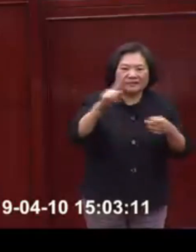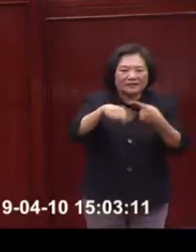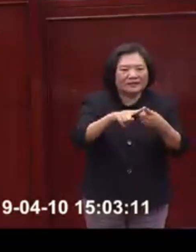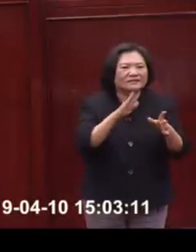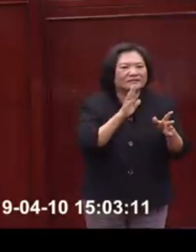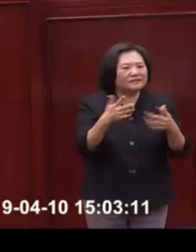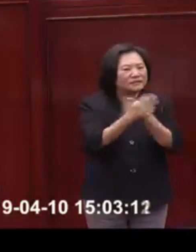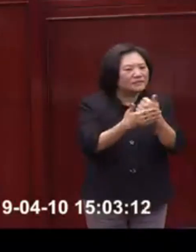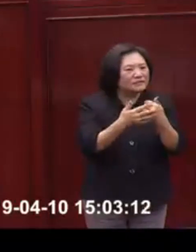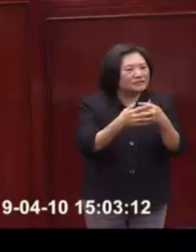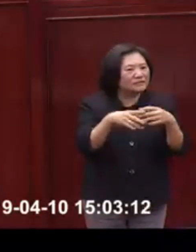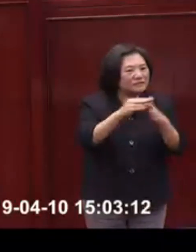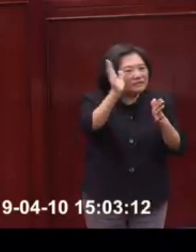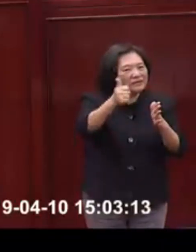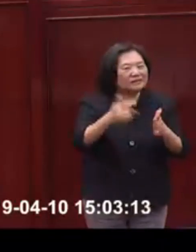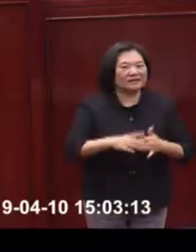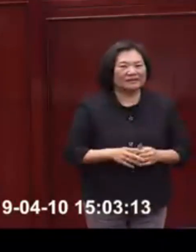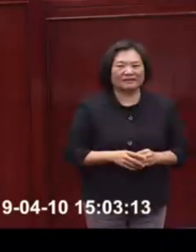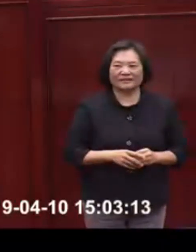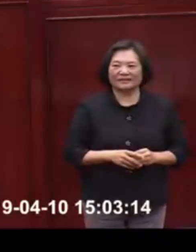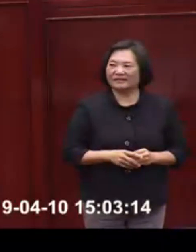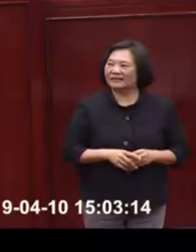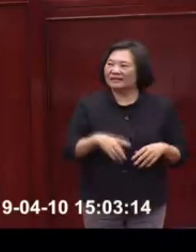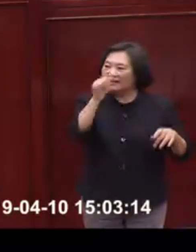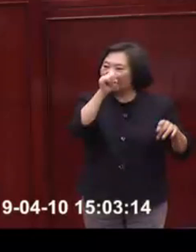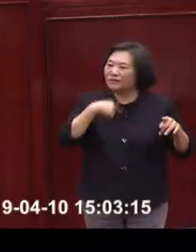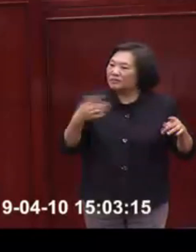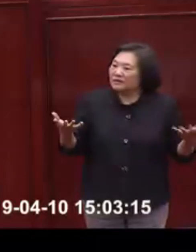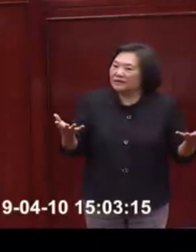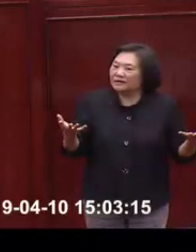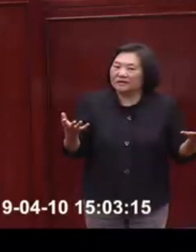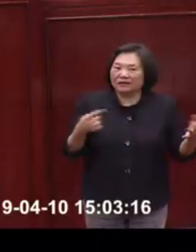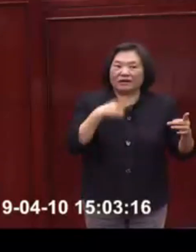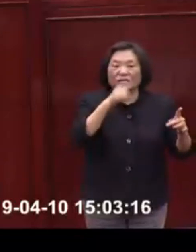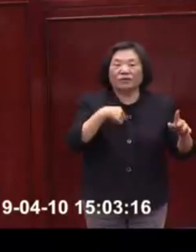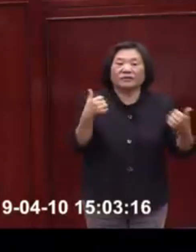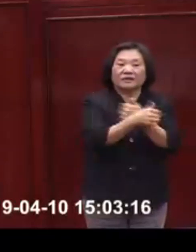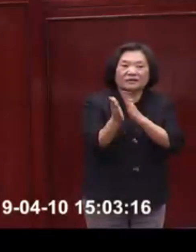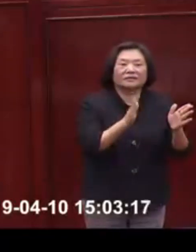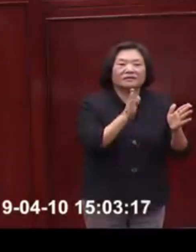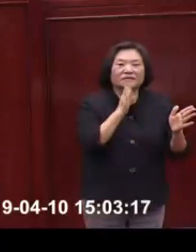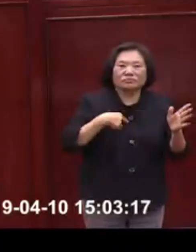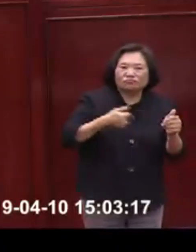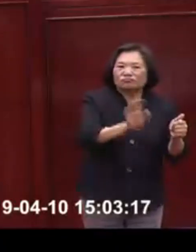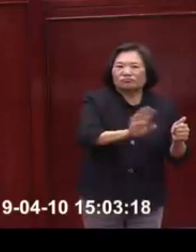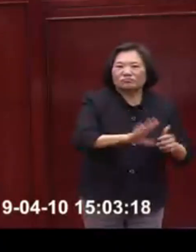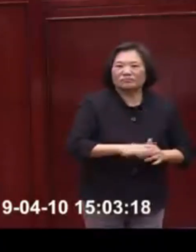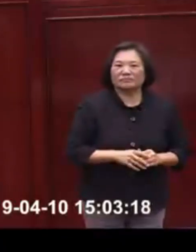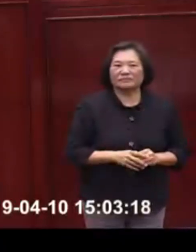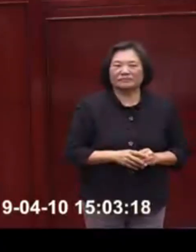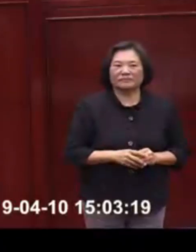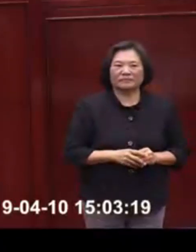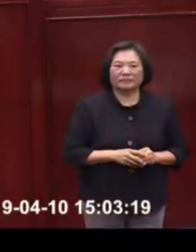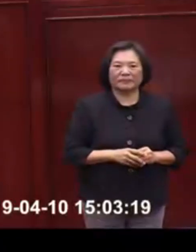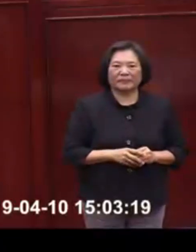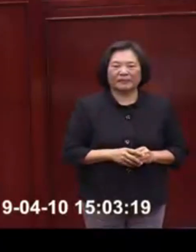好，可以。我跟你讲哦，这样的哦，如果这样的话，我们就代理行，但是我们就要追缴，一定会账单寄